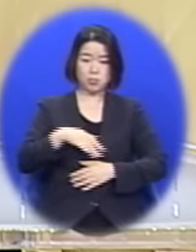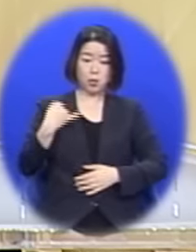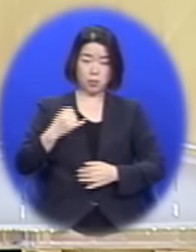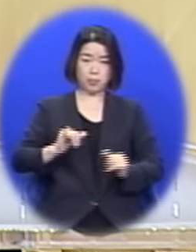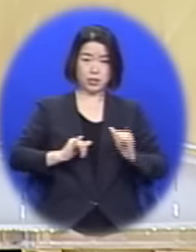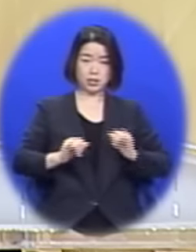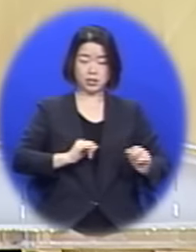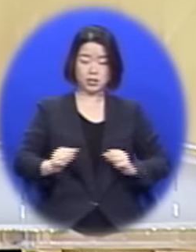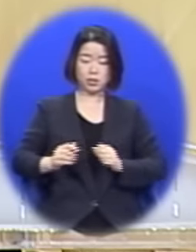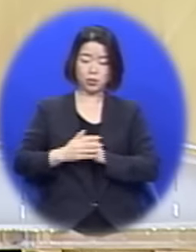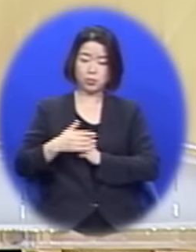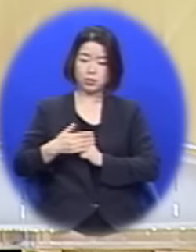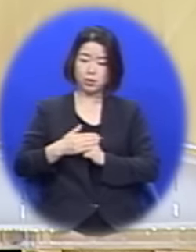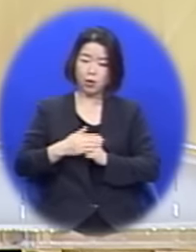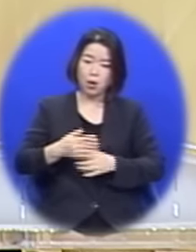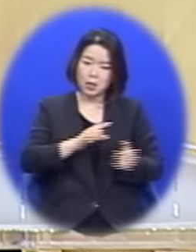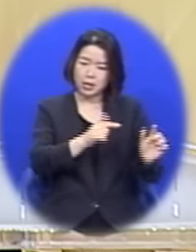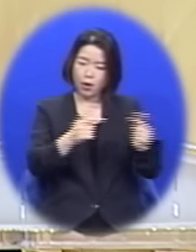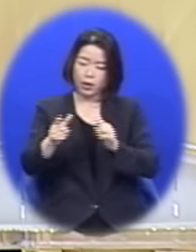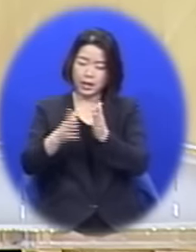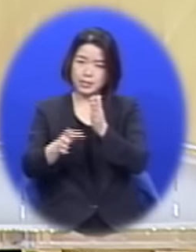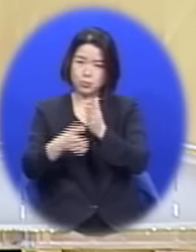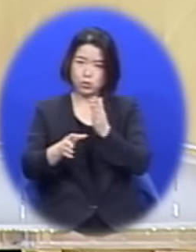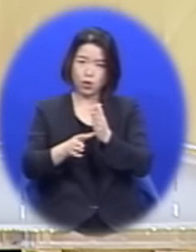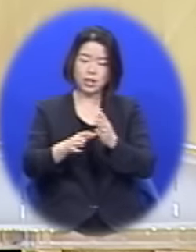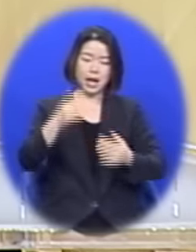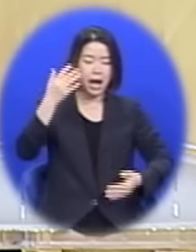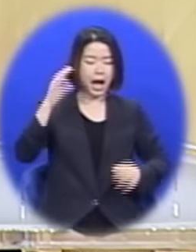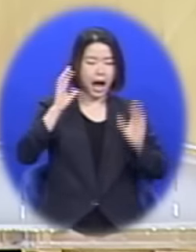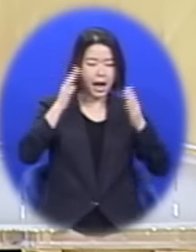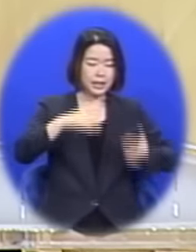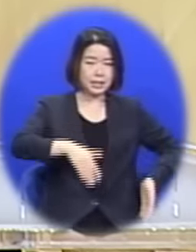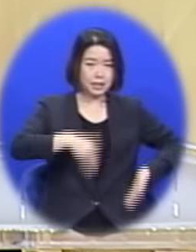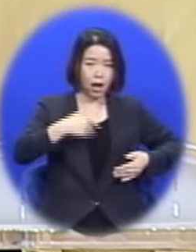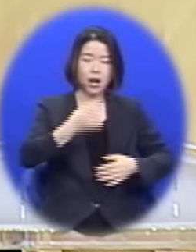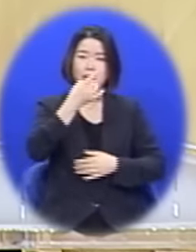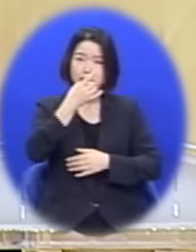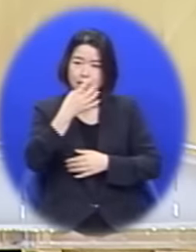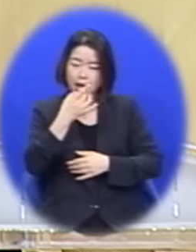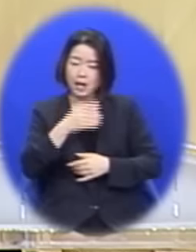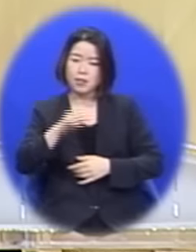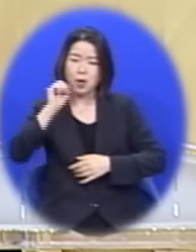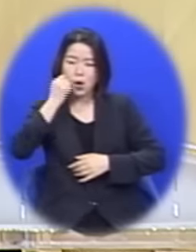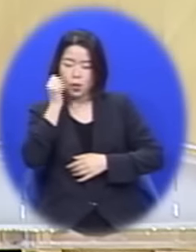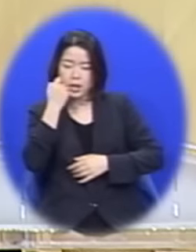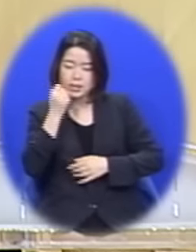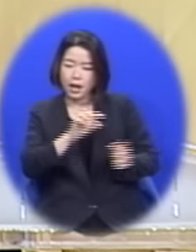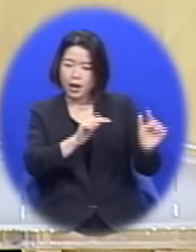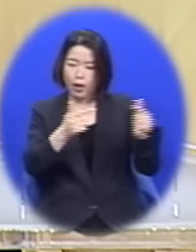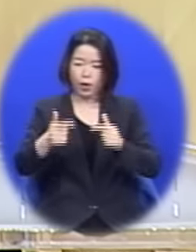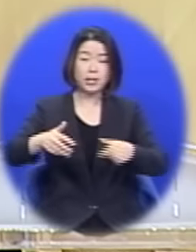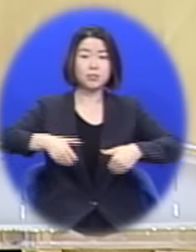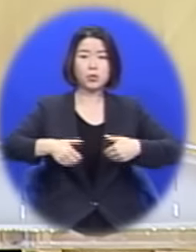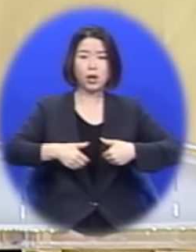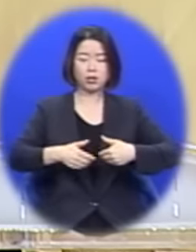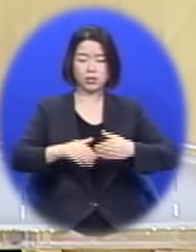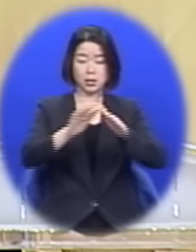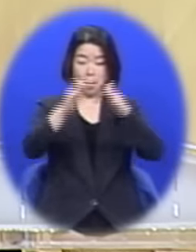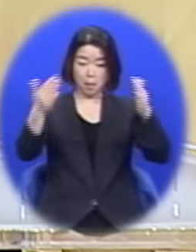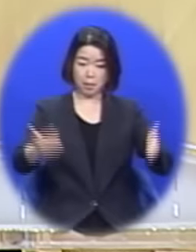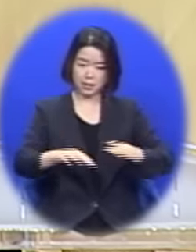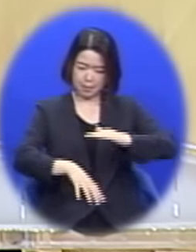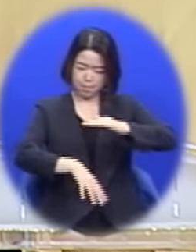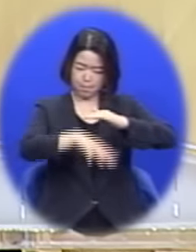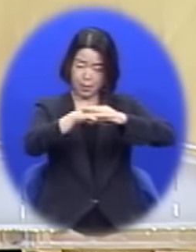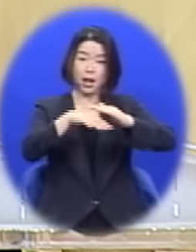기저귀, 물티슈, 쌀, 과일, 아이들 간식 등 지금 저희 집에 필요한 것들이 가득 담겨져 있었습니다.